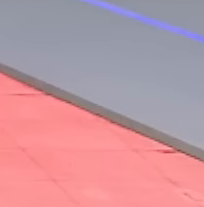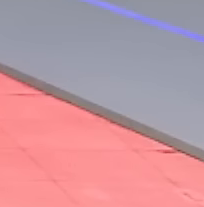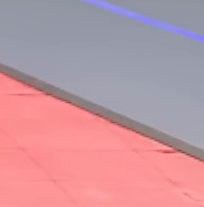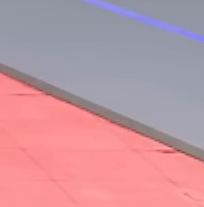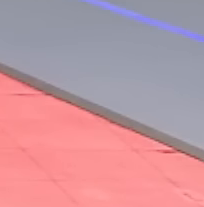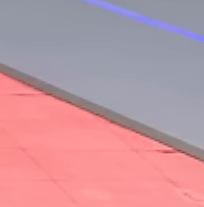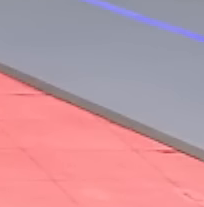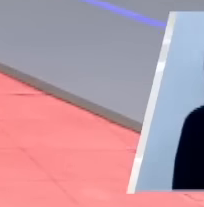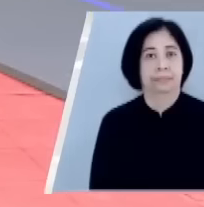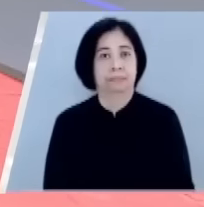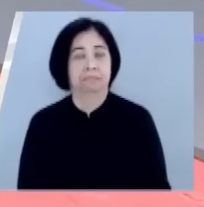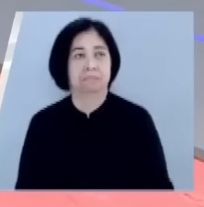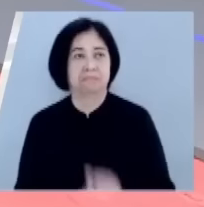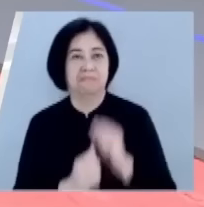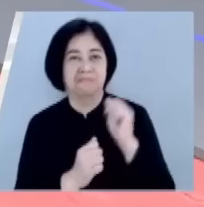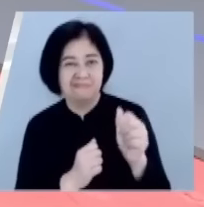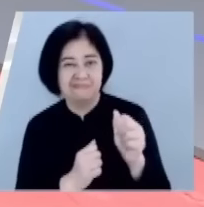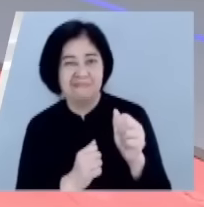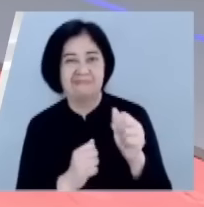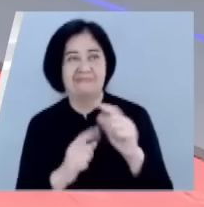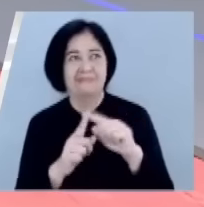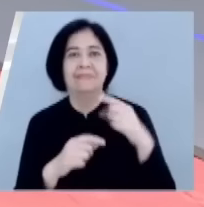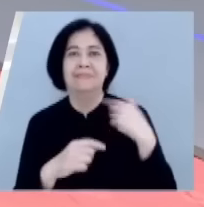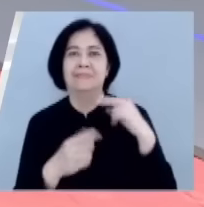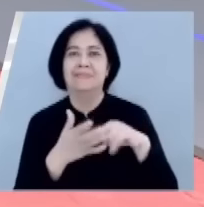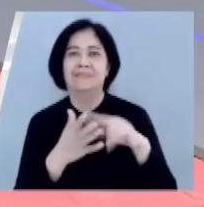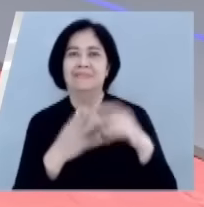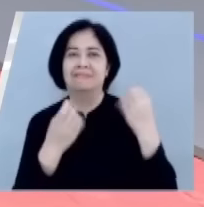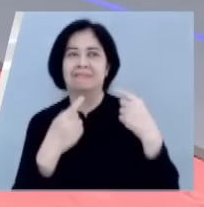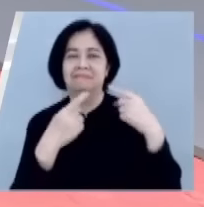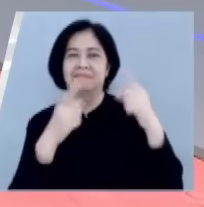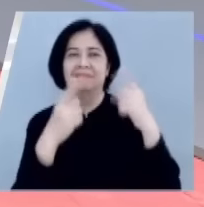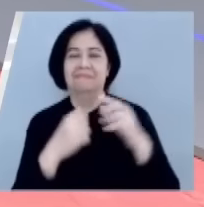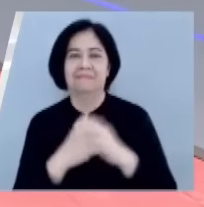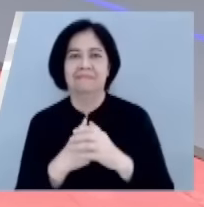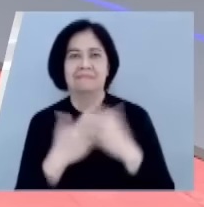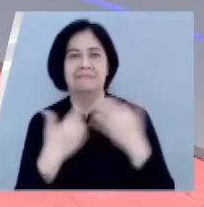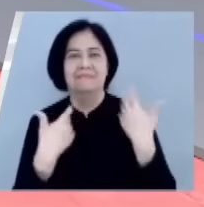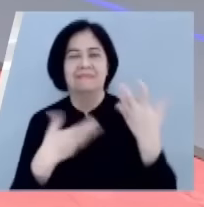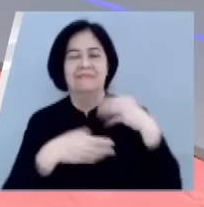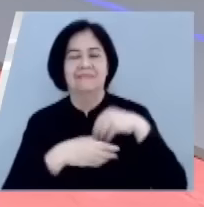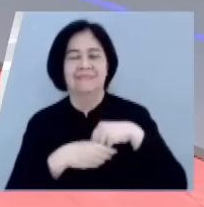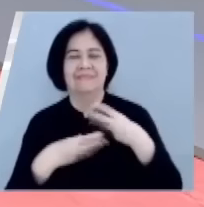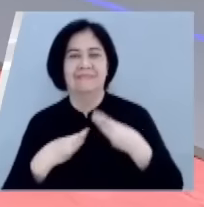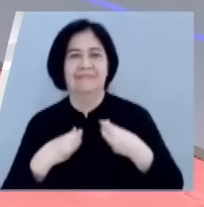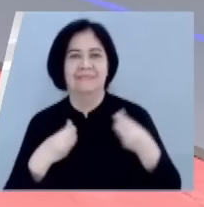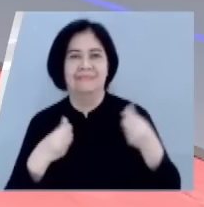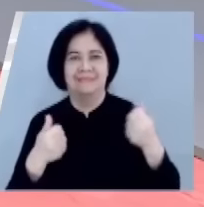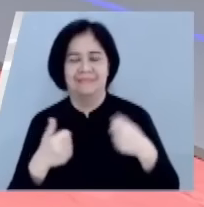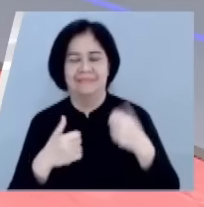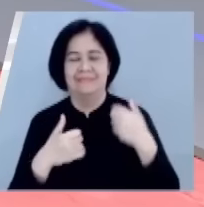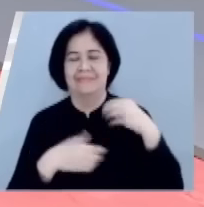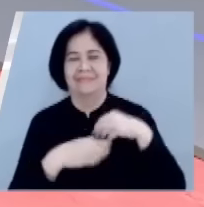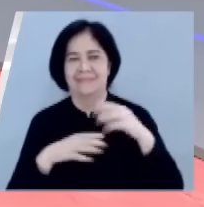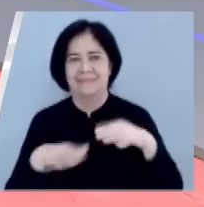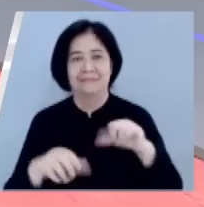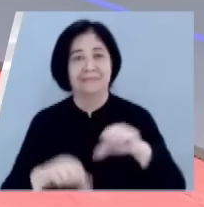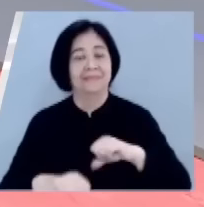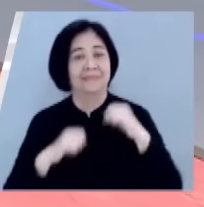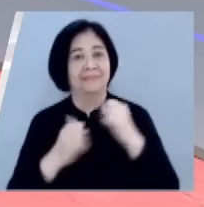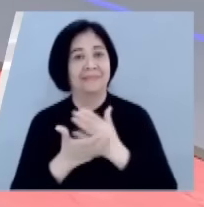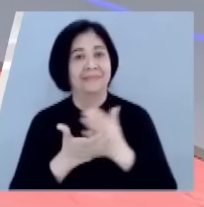Malayo pa, pero malayo na. Ika nga, healing their inner child ang maraming netizen na proud na ibinahagi